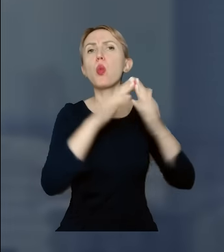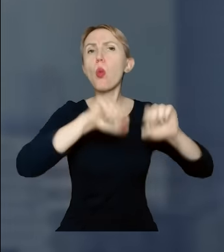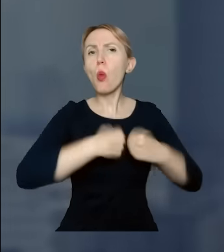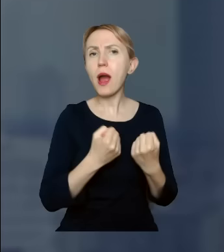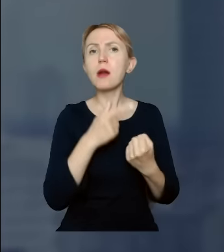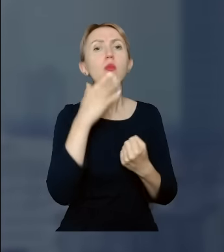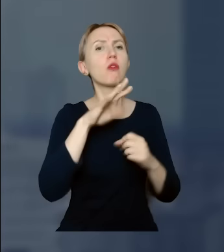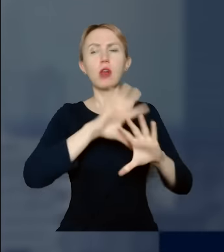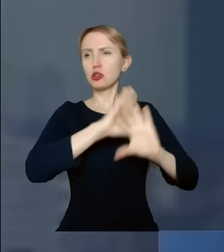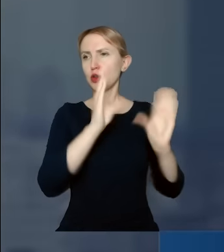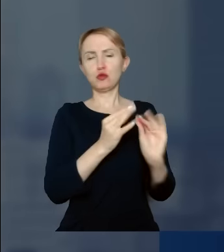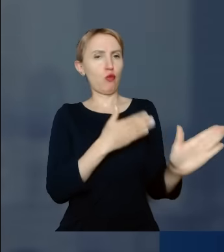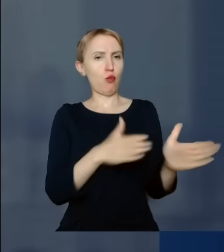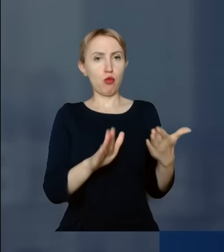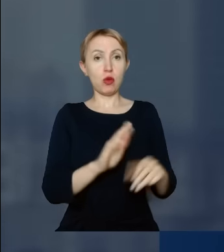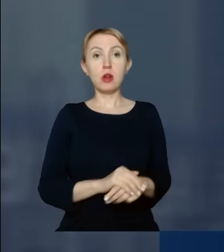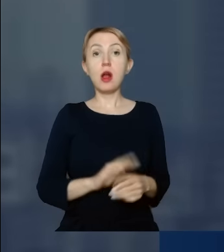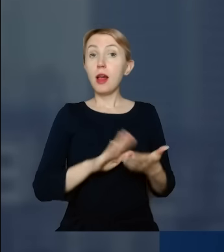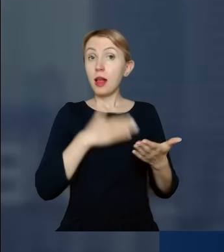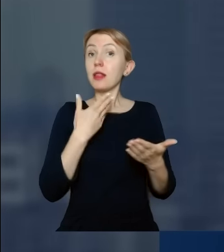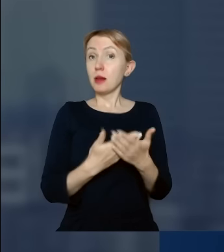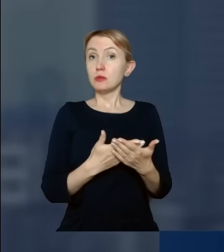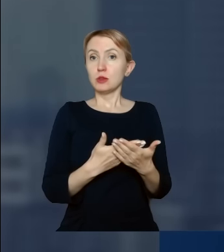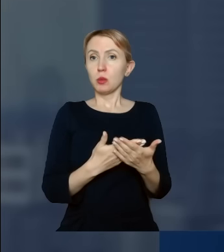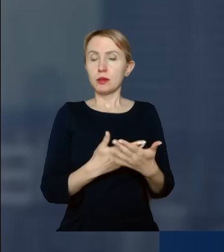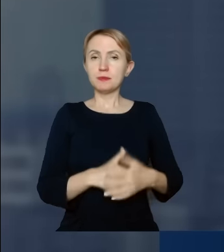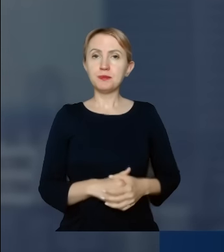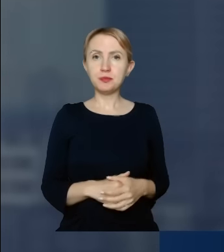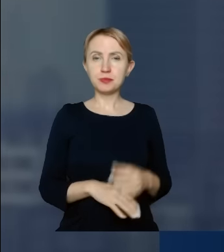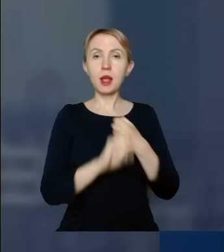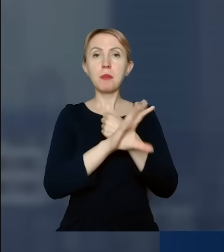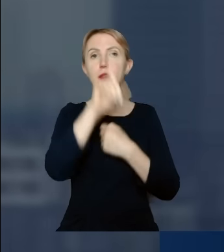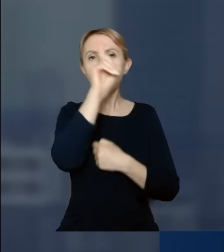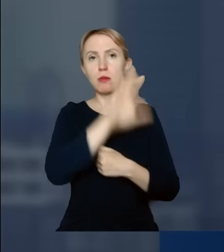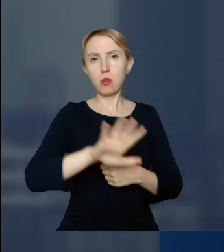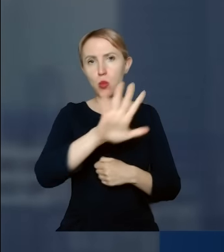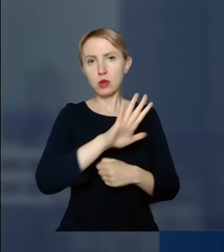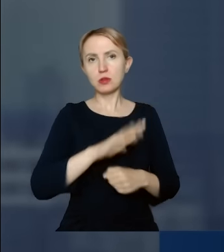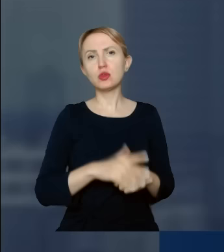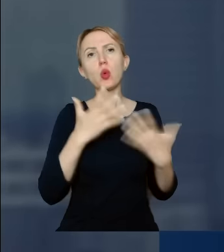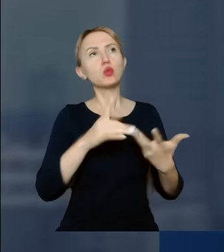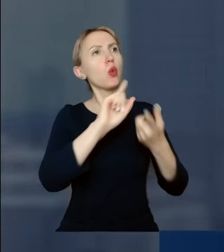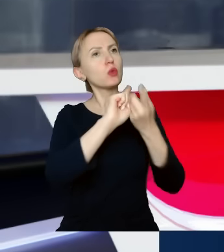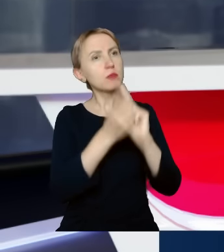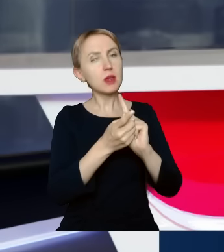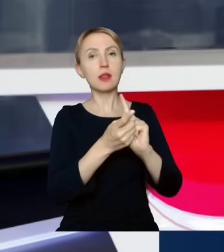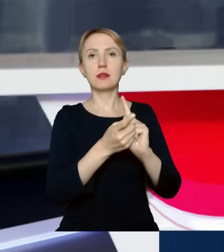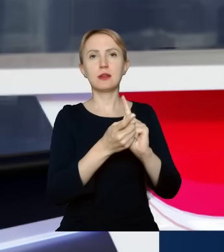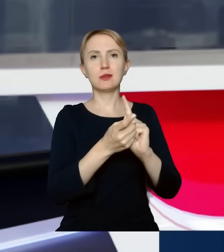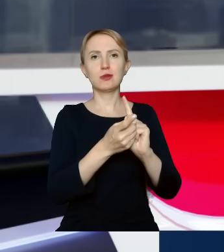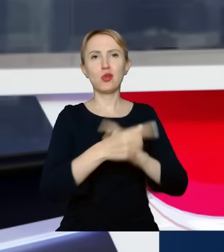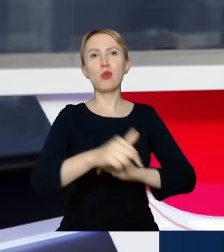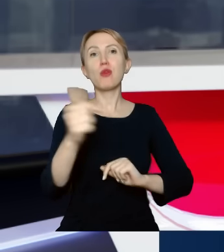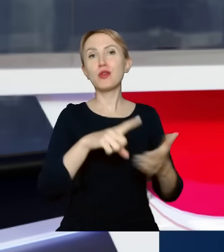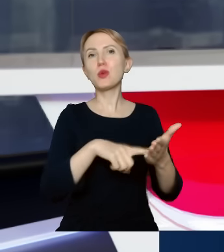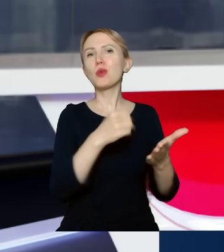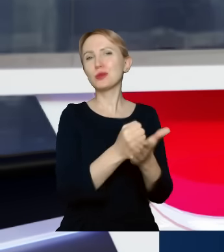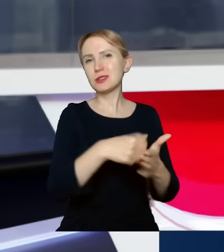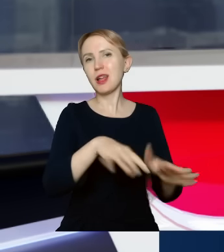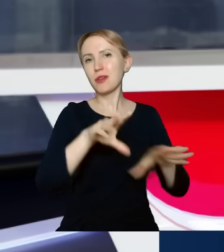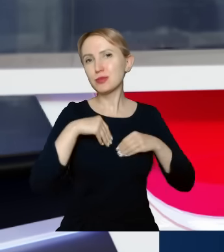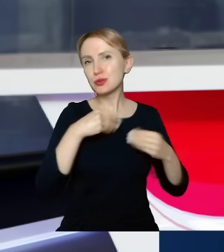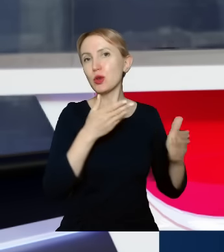wszystko jest w porządku. Kiedy na przykład media publiczne, chcąc je zmieniać, zamiast przyjąć ustawę i